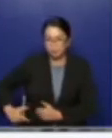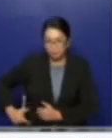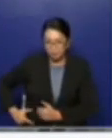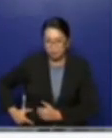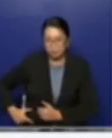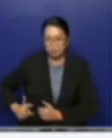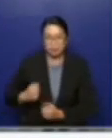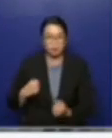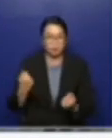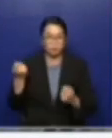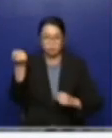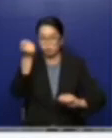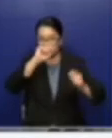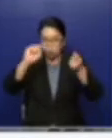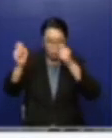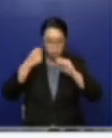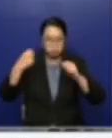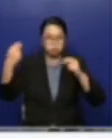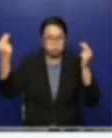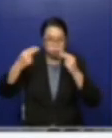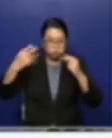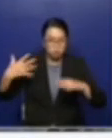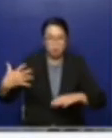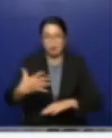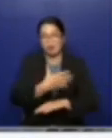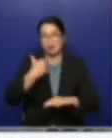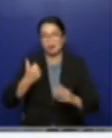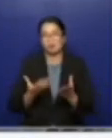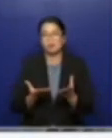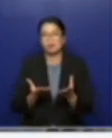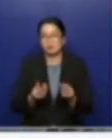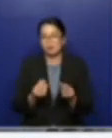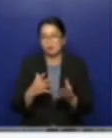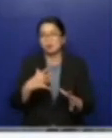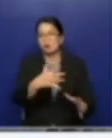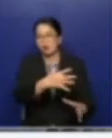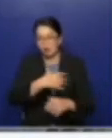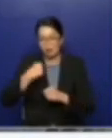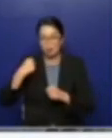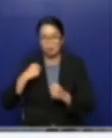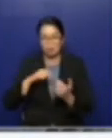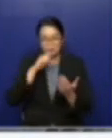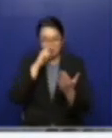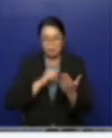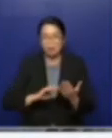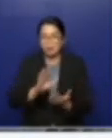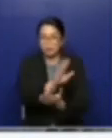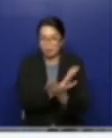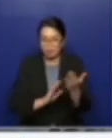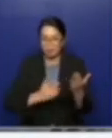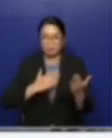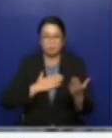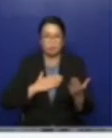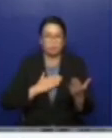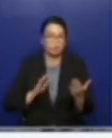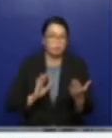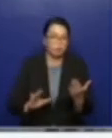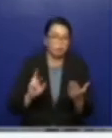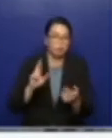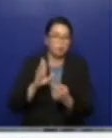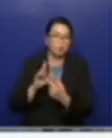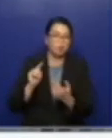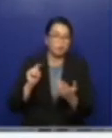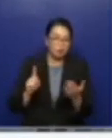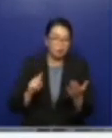ไปสู้รบเพื่อที่จะเอาที่ดินที่เป็นของรัฐของประชาชนของท่